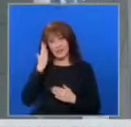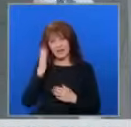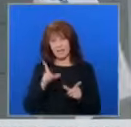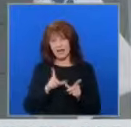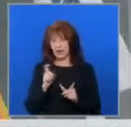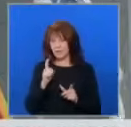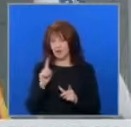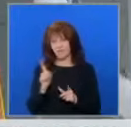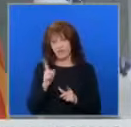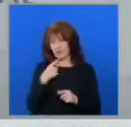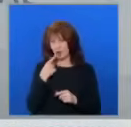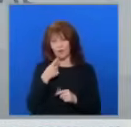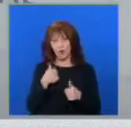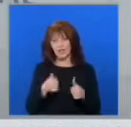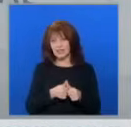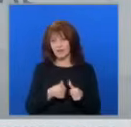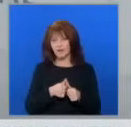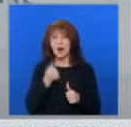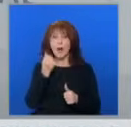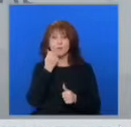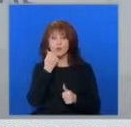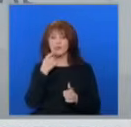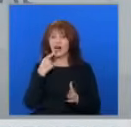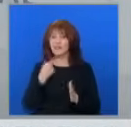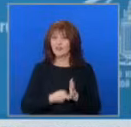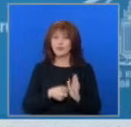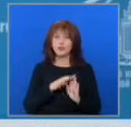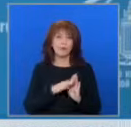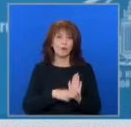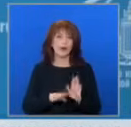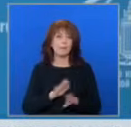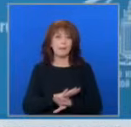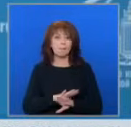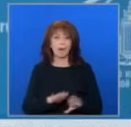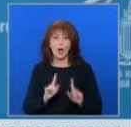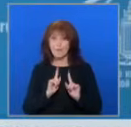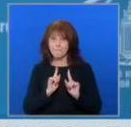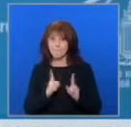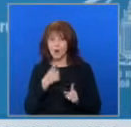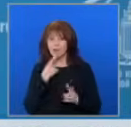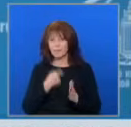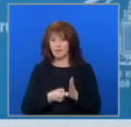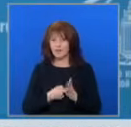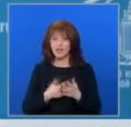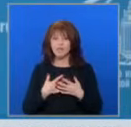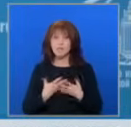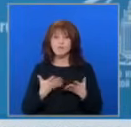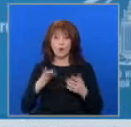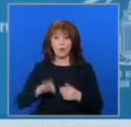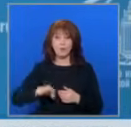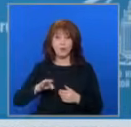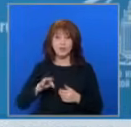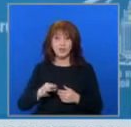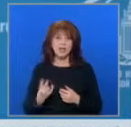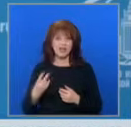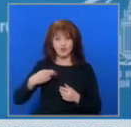също няма да разговаря с Лавров, но от Москва твърдят, че програмата му е пълна. Мога да потвърдя, че има много заявки за